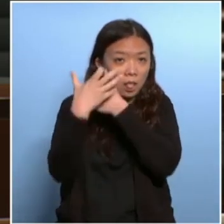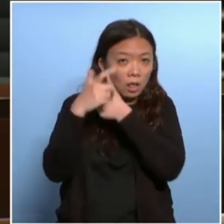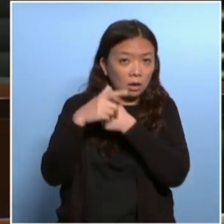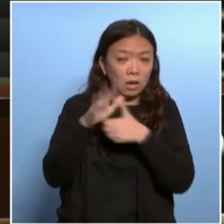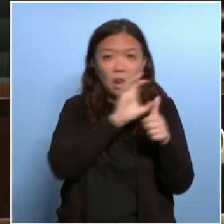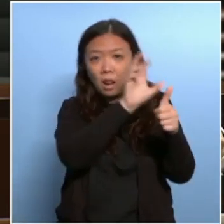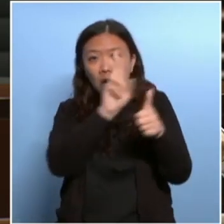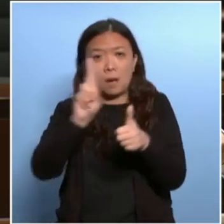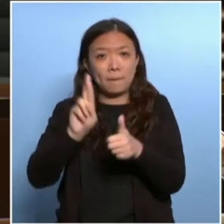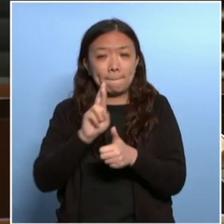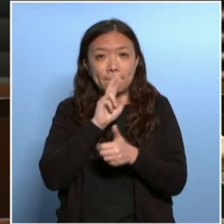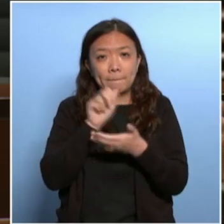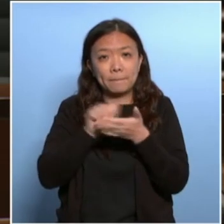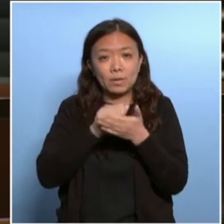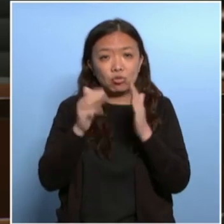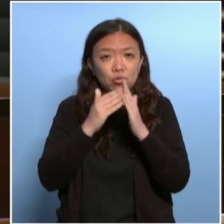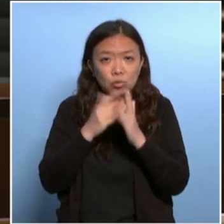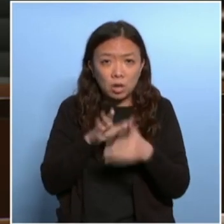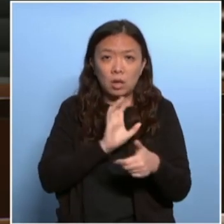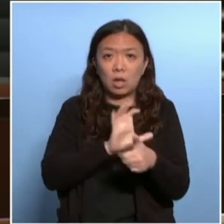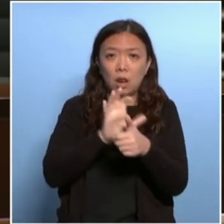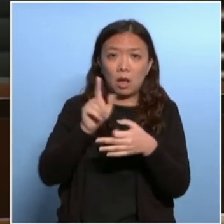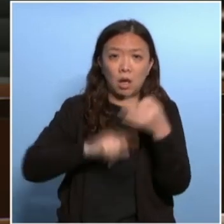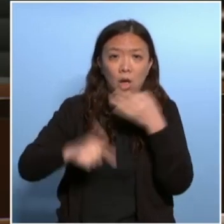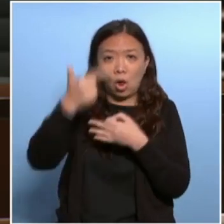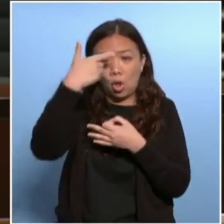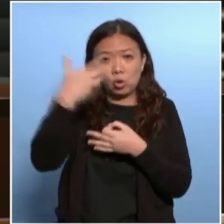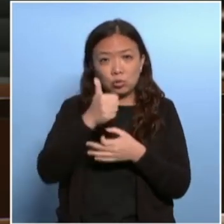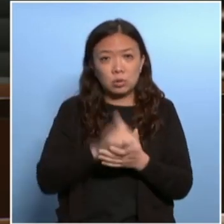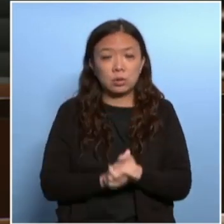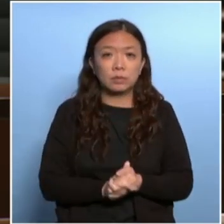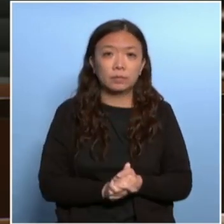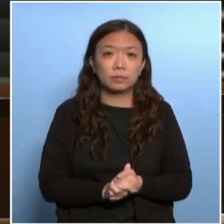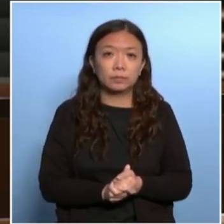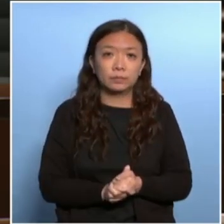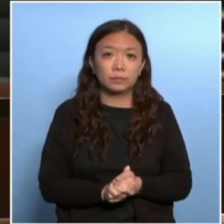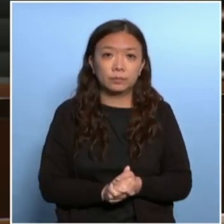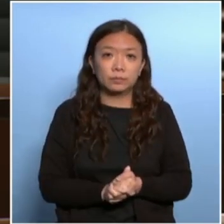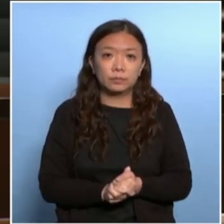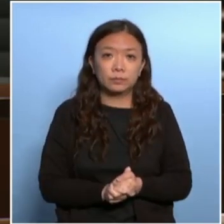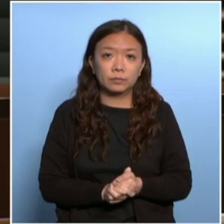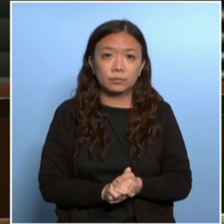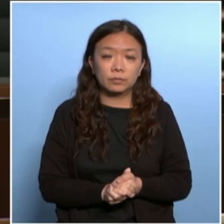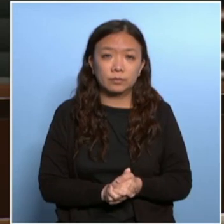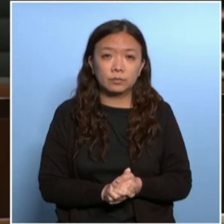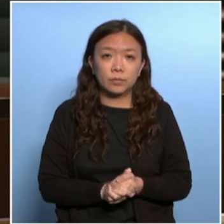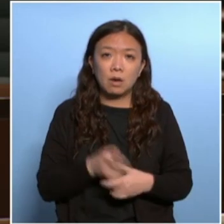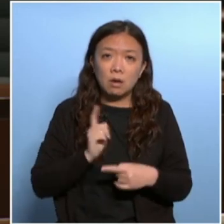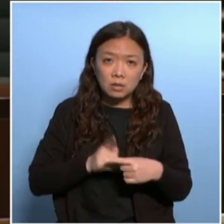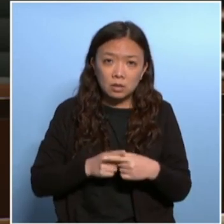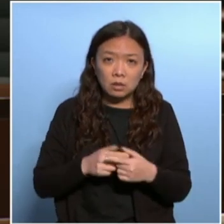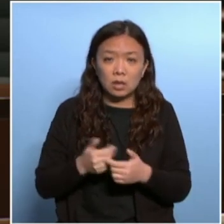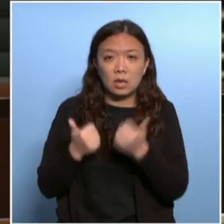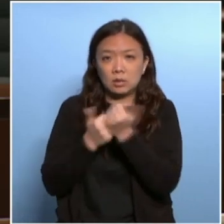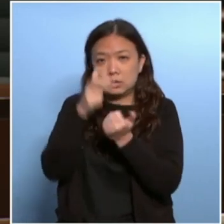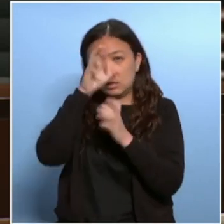啊，又罵埋梁君彥主席啊。咁好老實，建制派